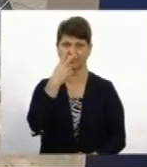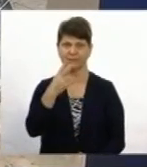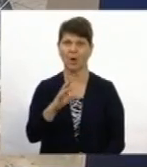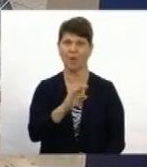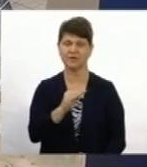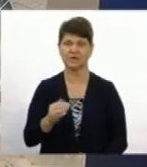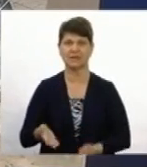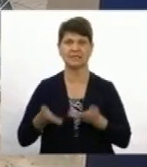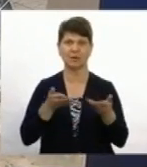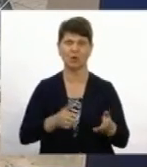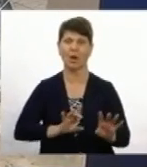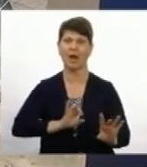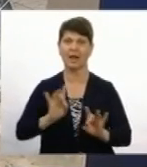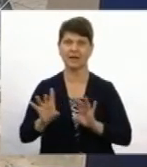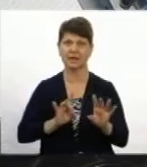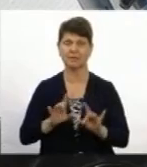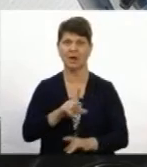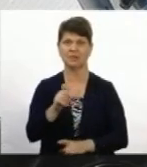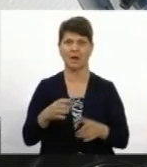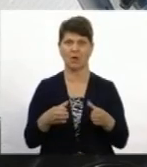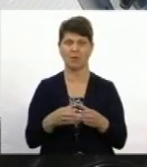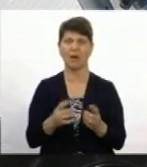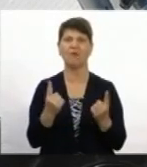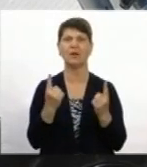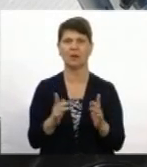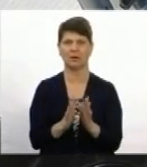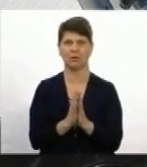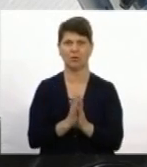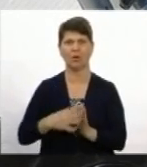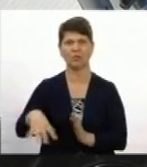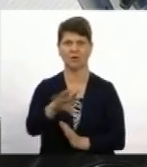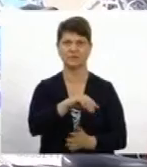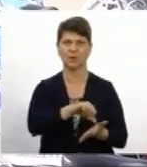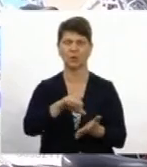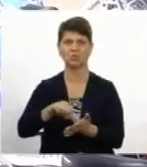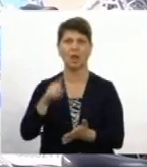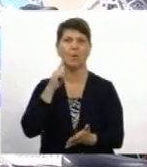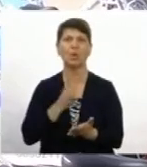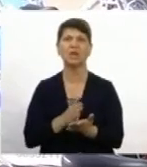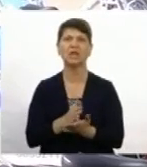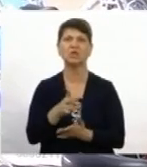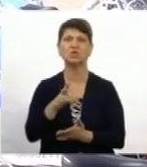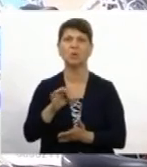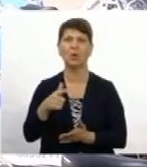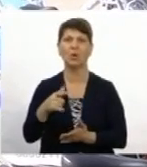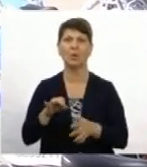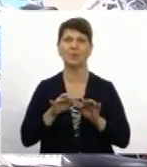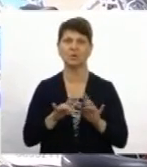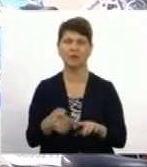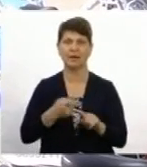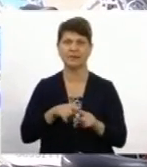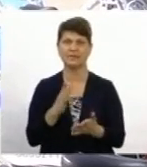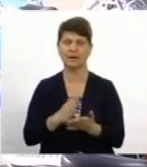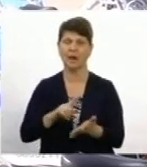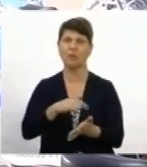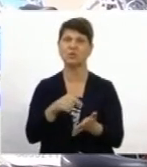запрошення розміщувати рекламу за команда. Велике прохання до всіх учасників політичного процесу. Це є